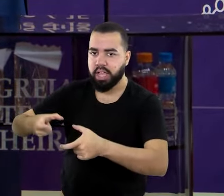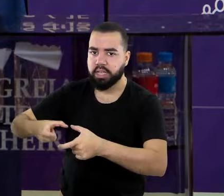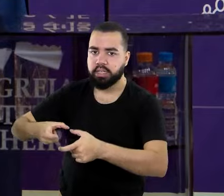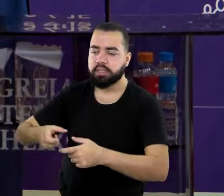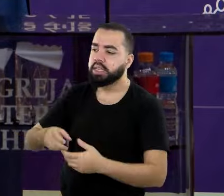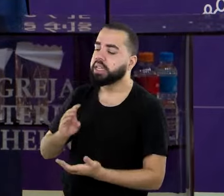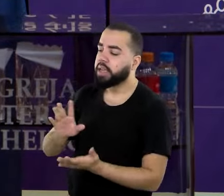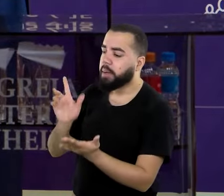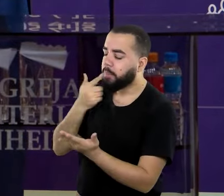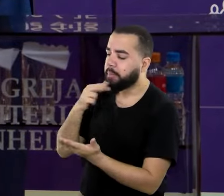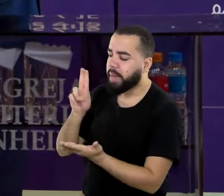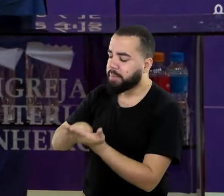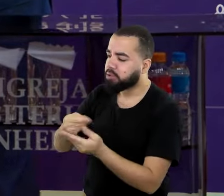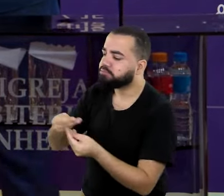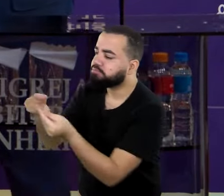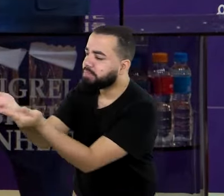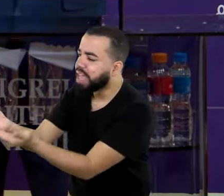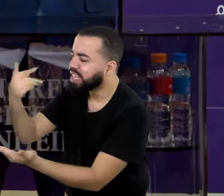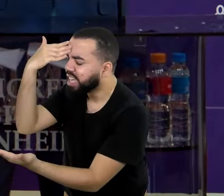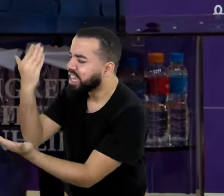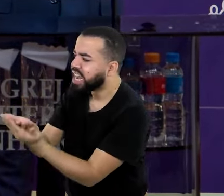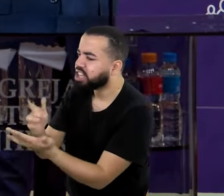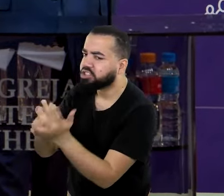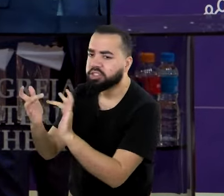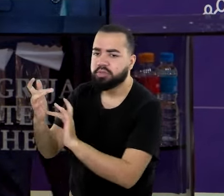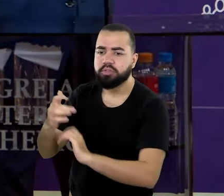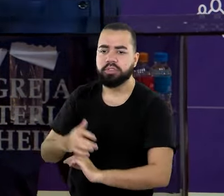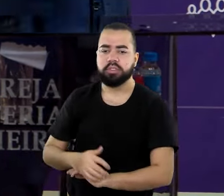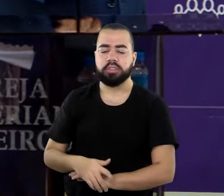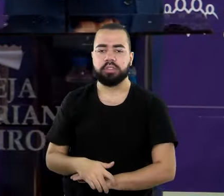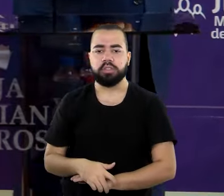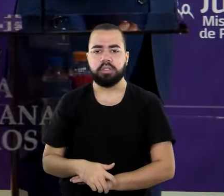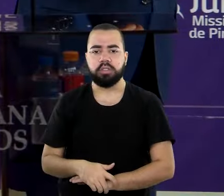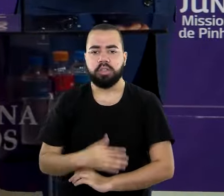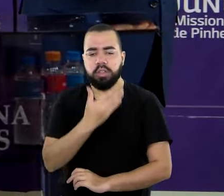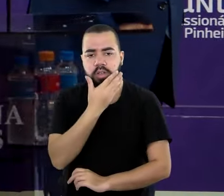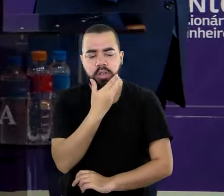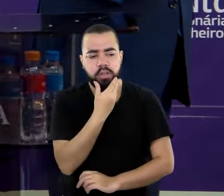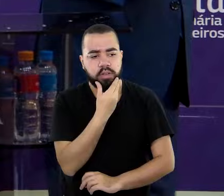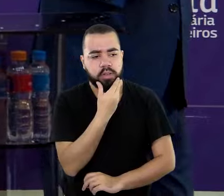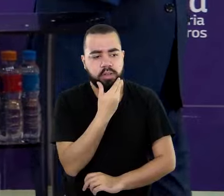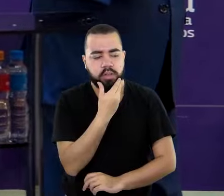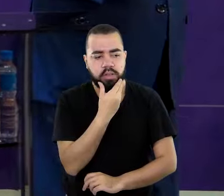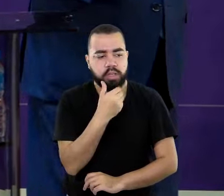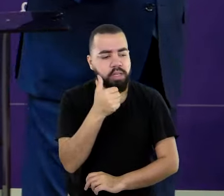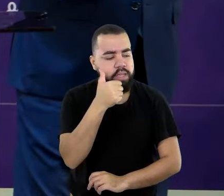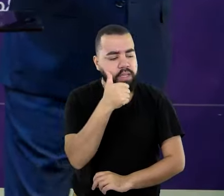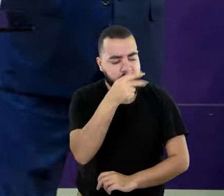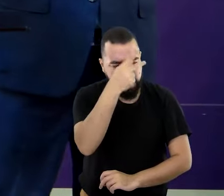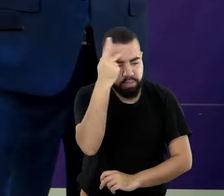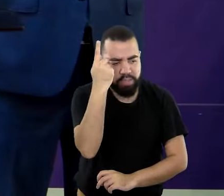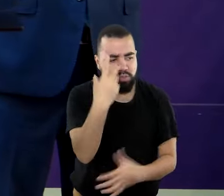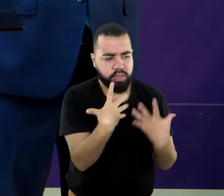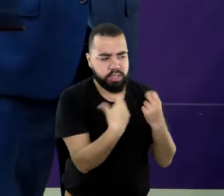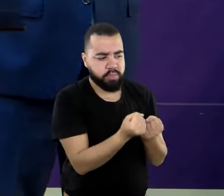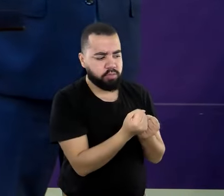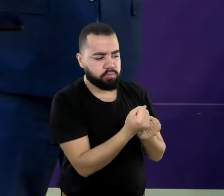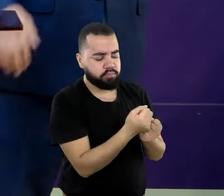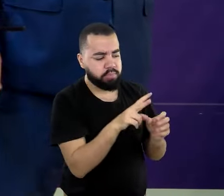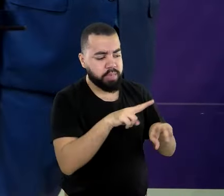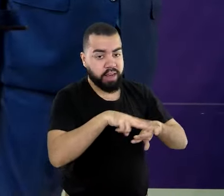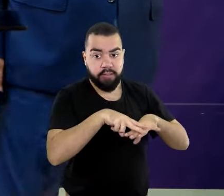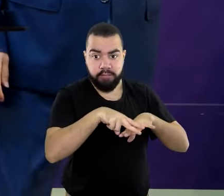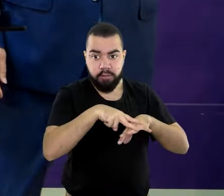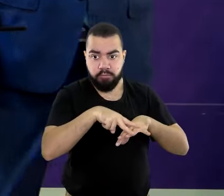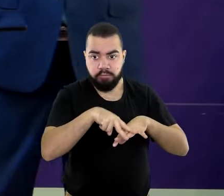evangelístico e falou assim: "Crê em Jesus." 그 여자 주인은 남편이 죽었습니다. E ela era uma viúva. 그래서 늘 마음이